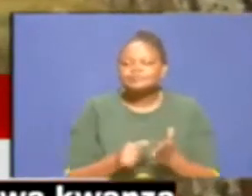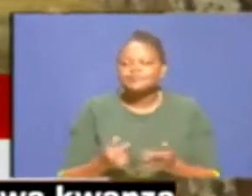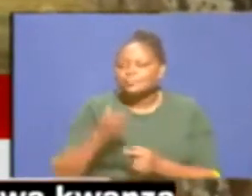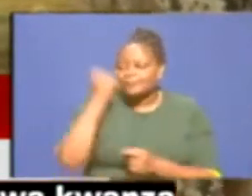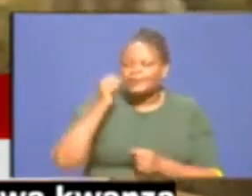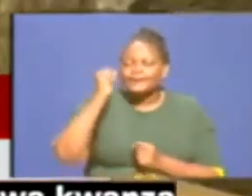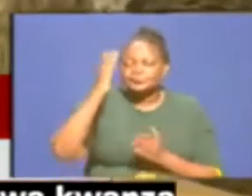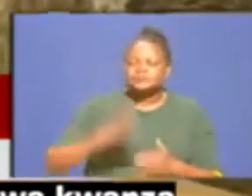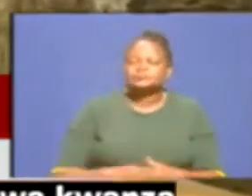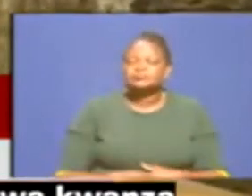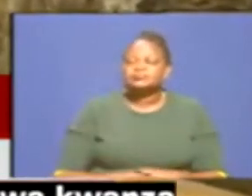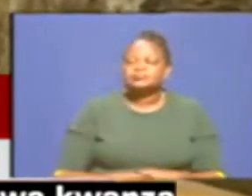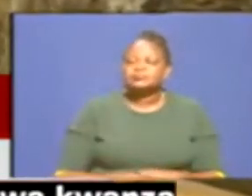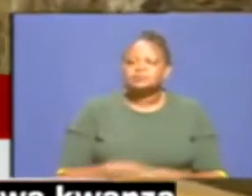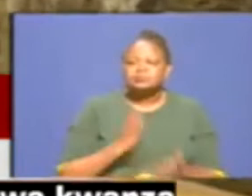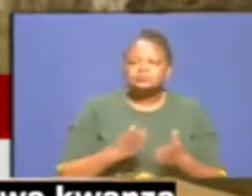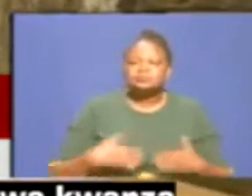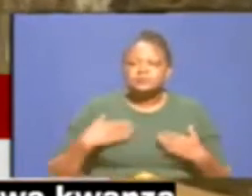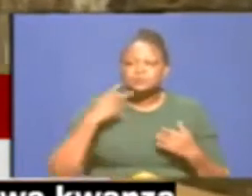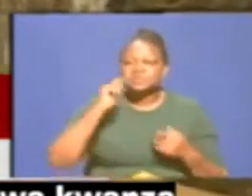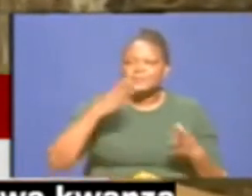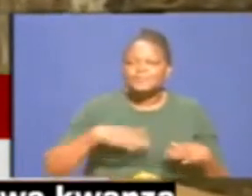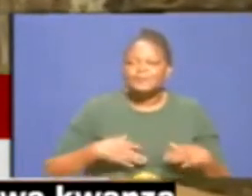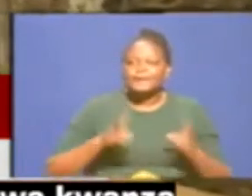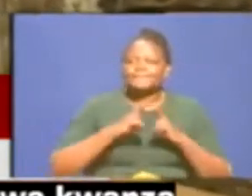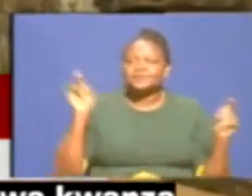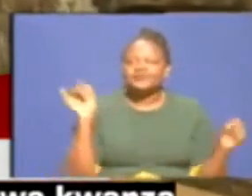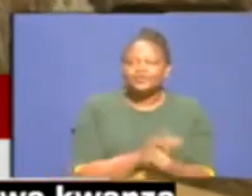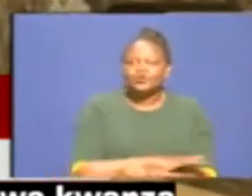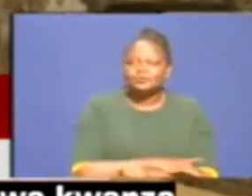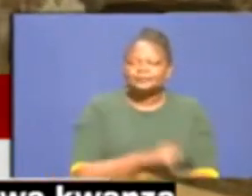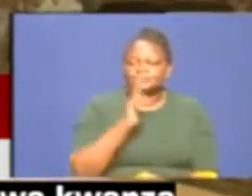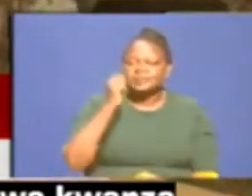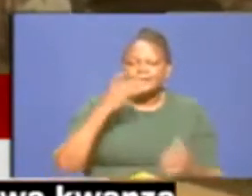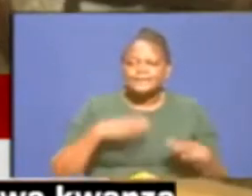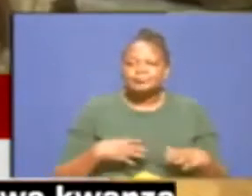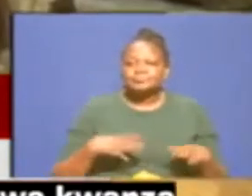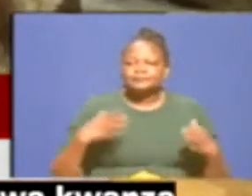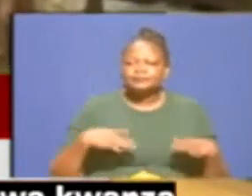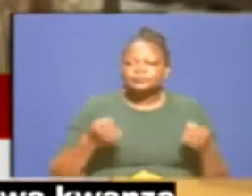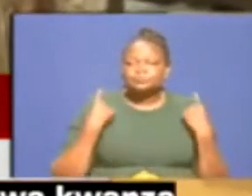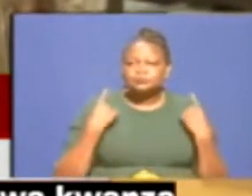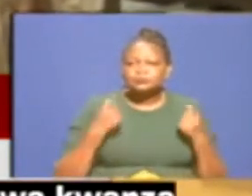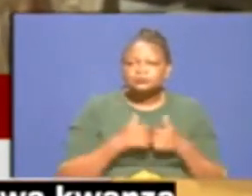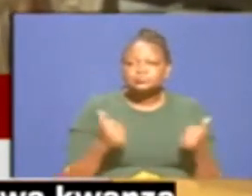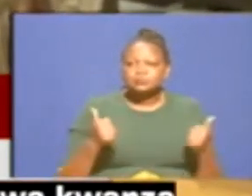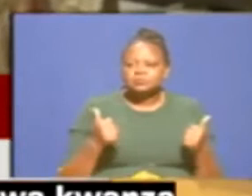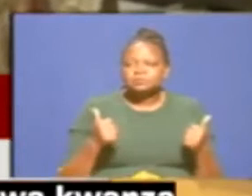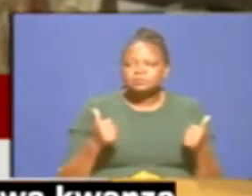peaceful, wa Kenya wako watu ambao wanaelewa misimu za